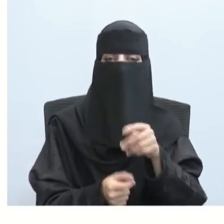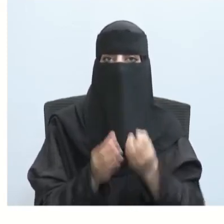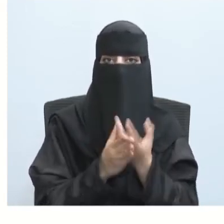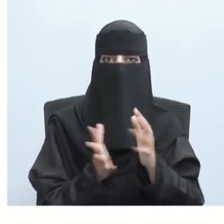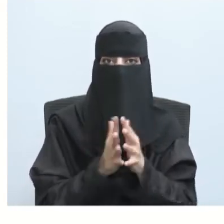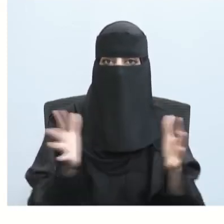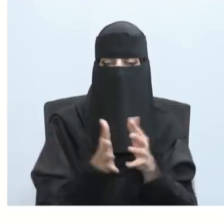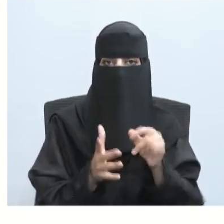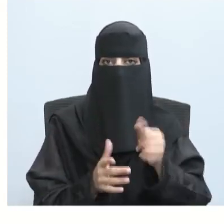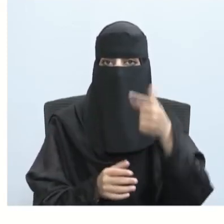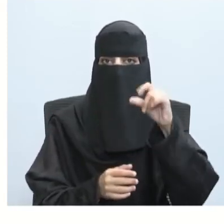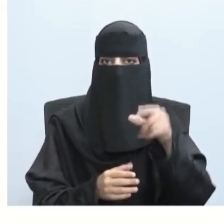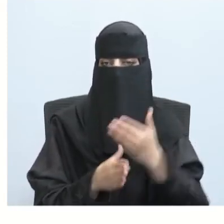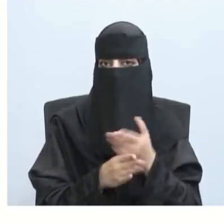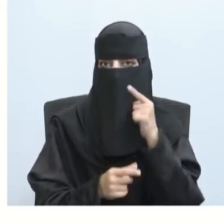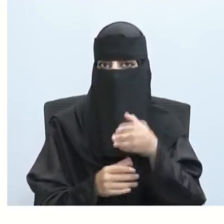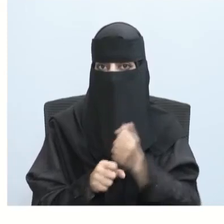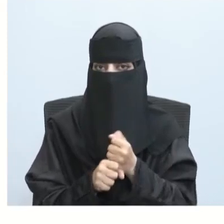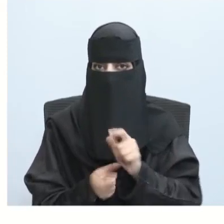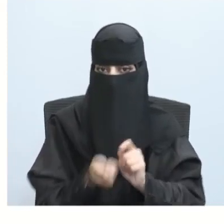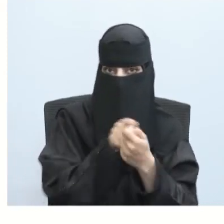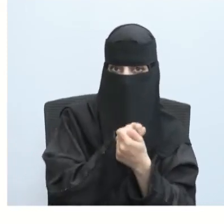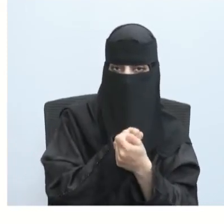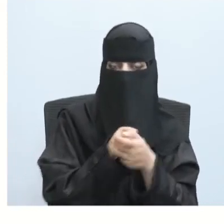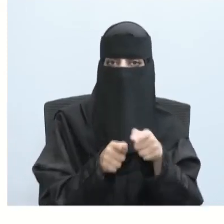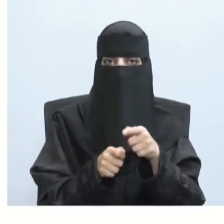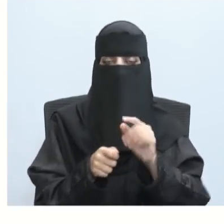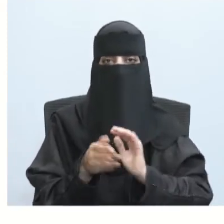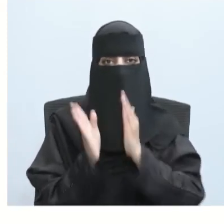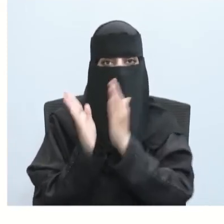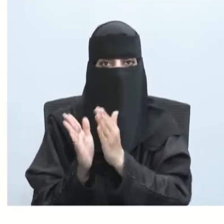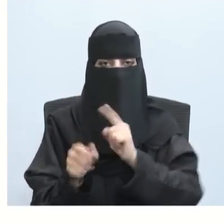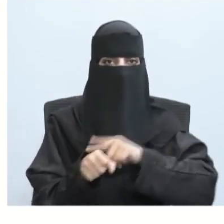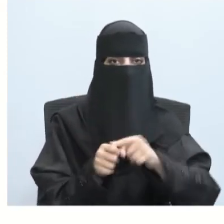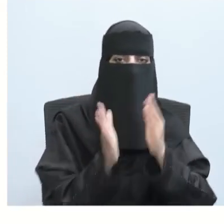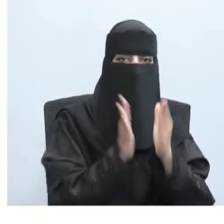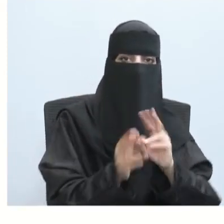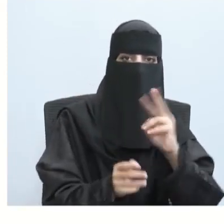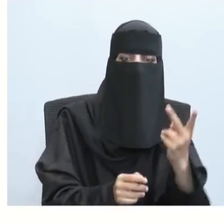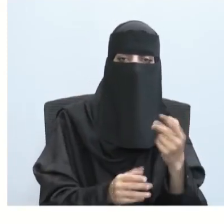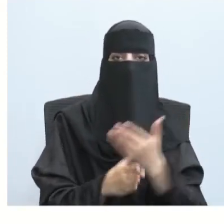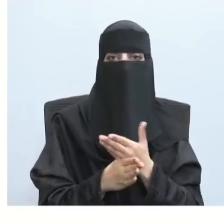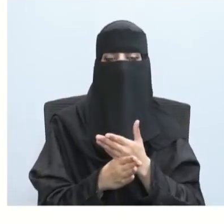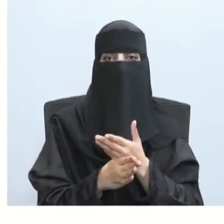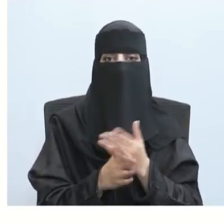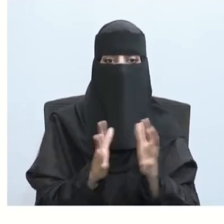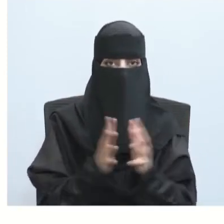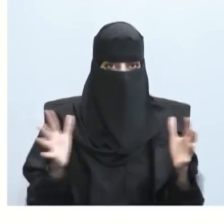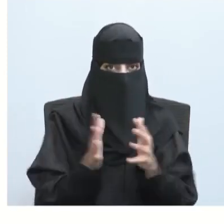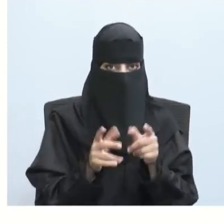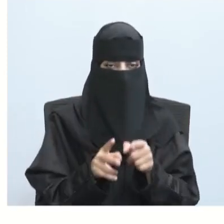حجم الماده عندما نقوم بتحويلها من حاله الى حاله اخرى الحجم